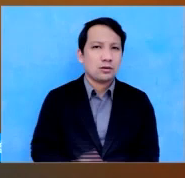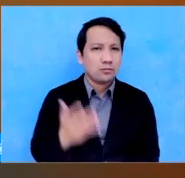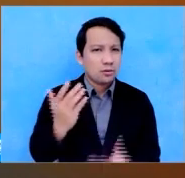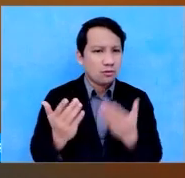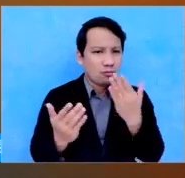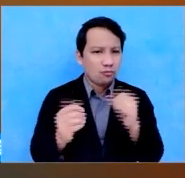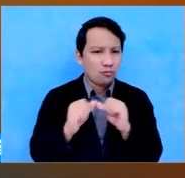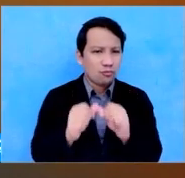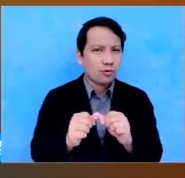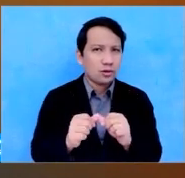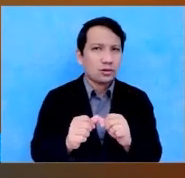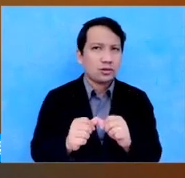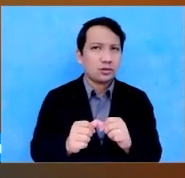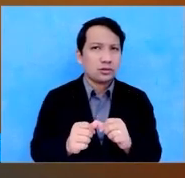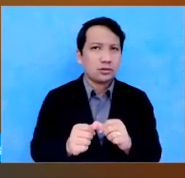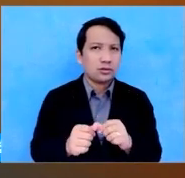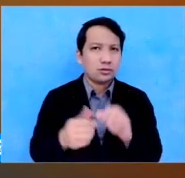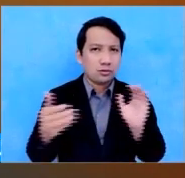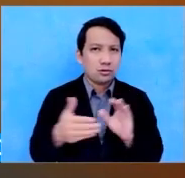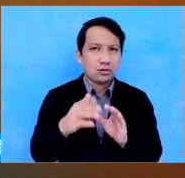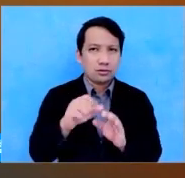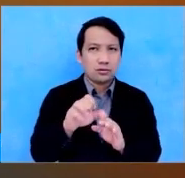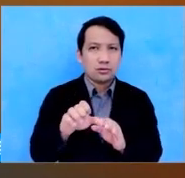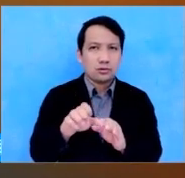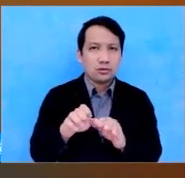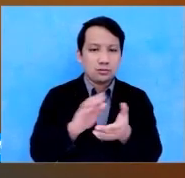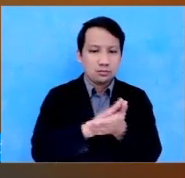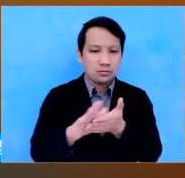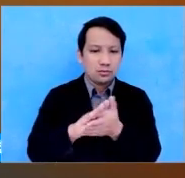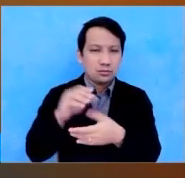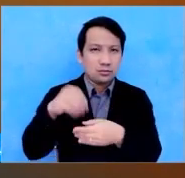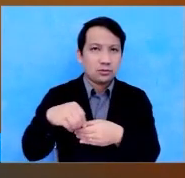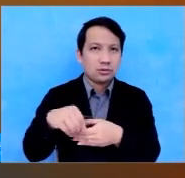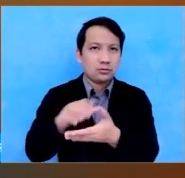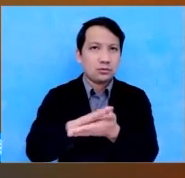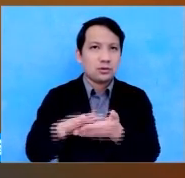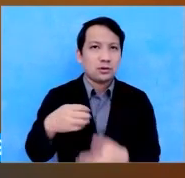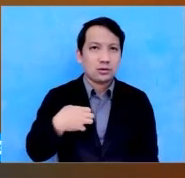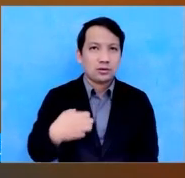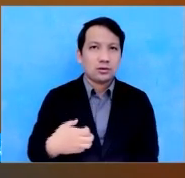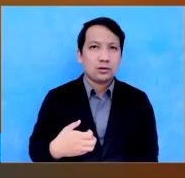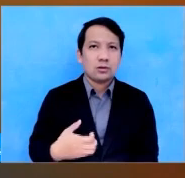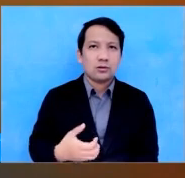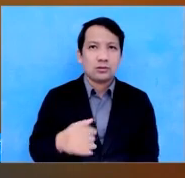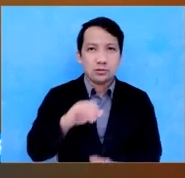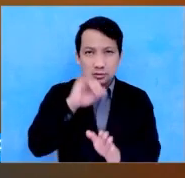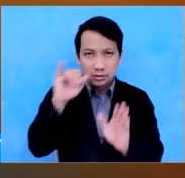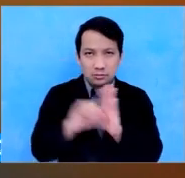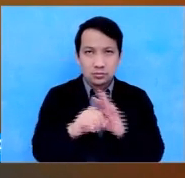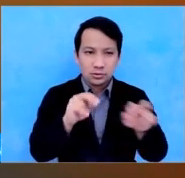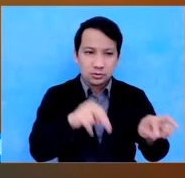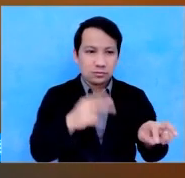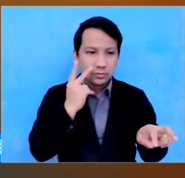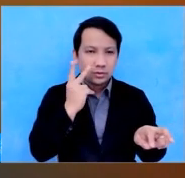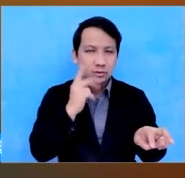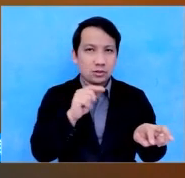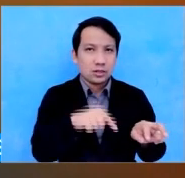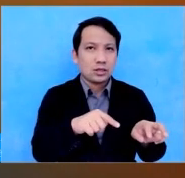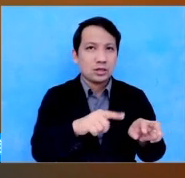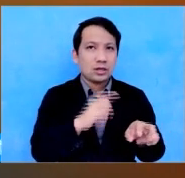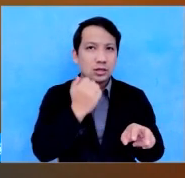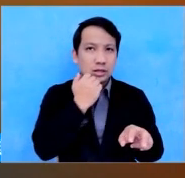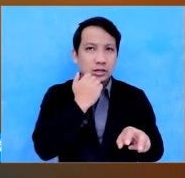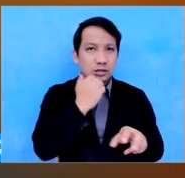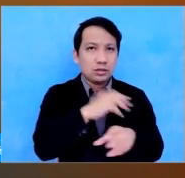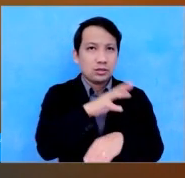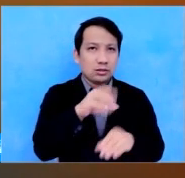na lang gawing case-to-case basis ang paglilinis sa hanay ng kapulisan? Hanapin at kilalanin ang mga gumagawa ng mali